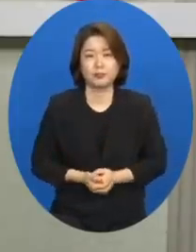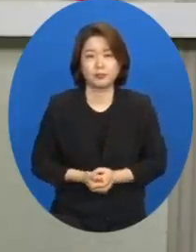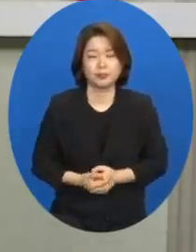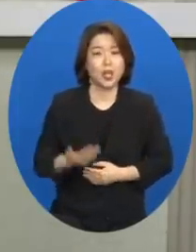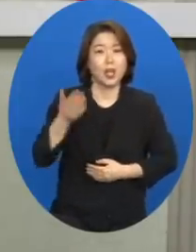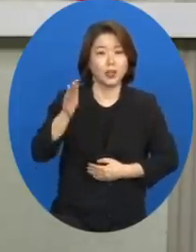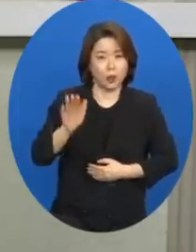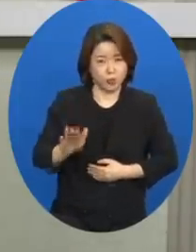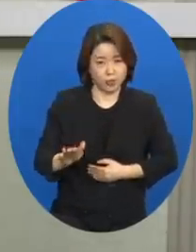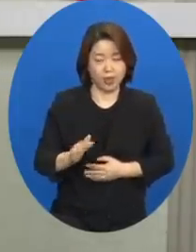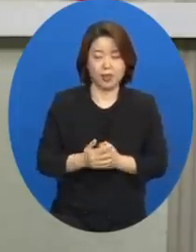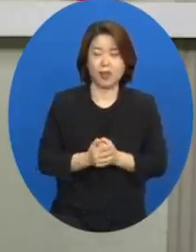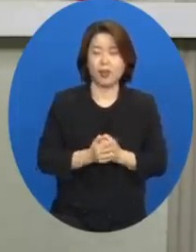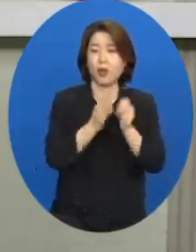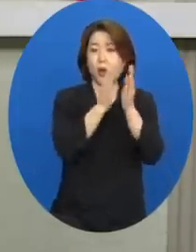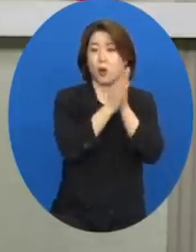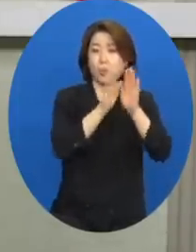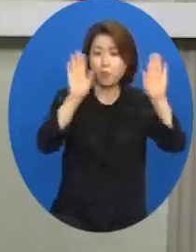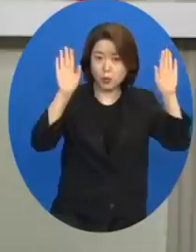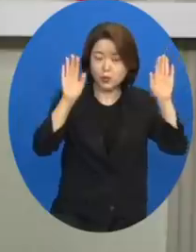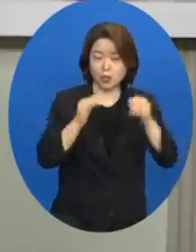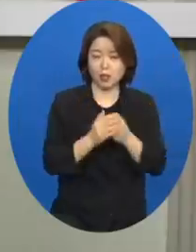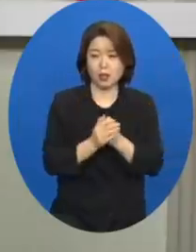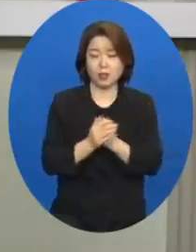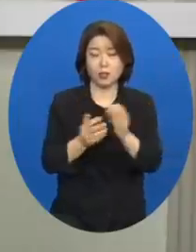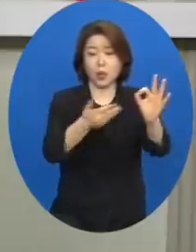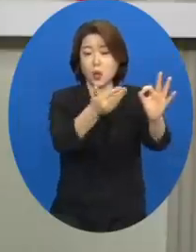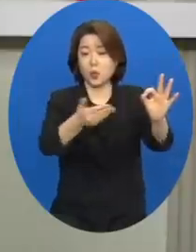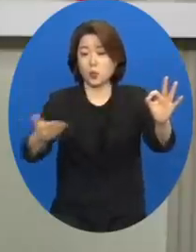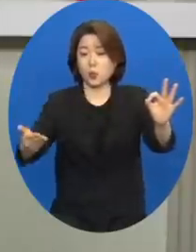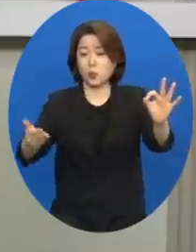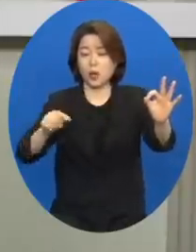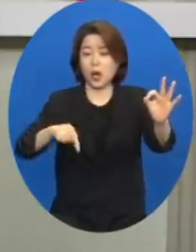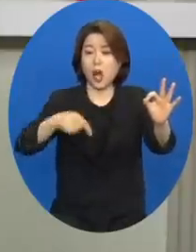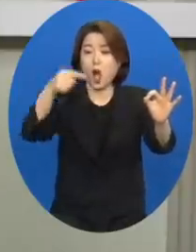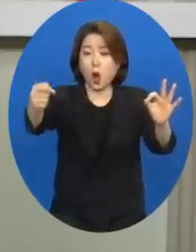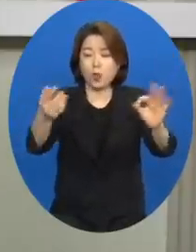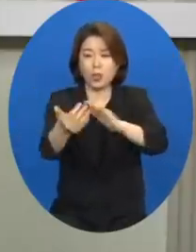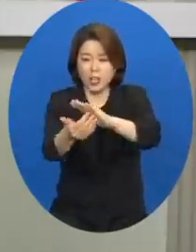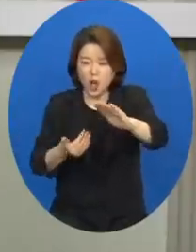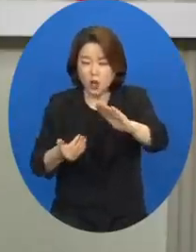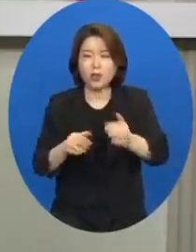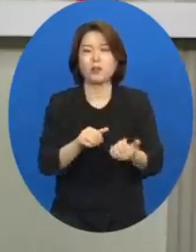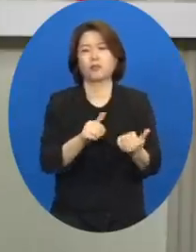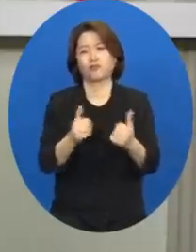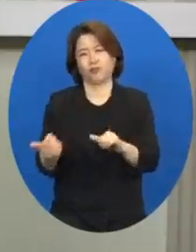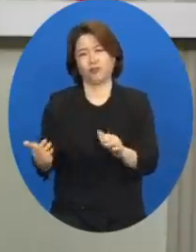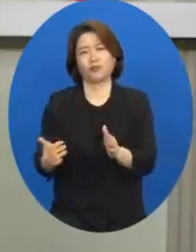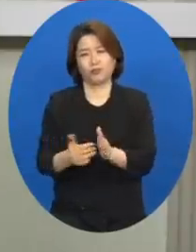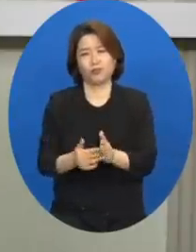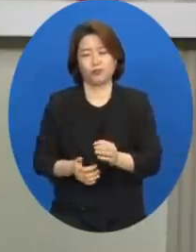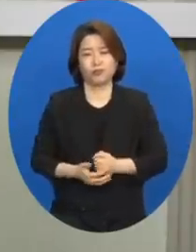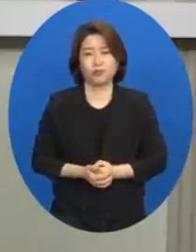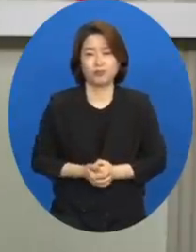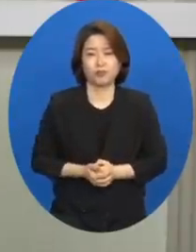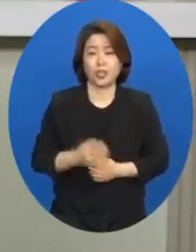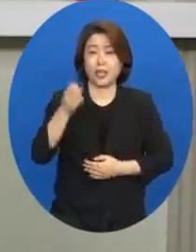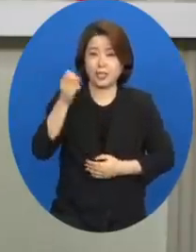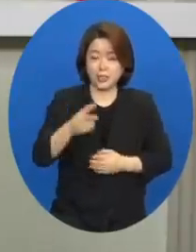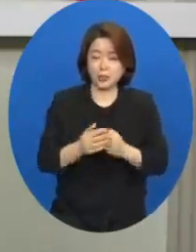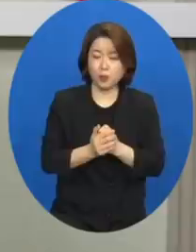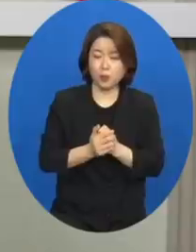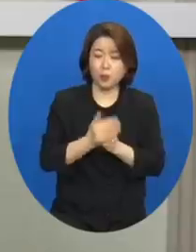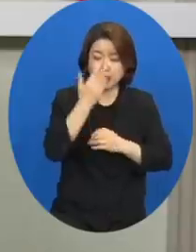그런데 그 모세가 여당 강 건너기 전에 죽습니다 그리고 그